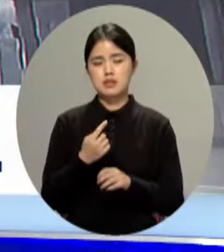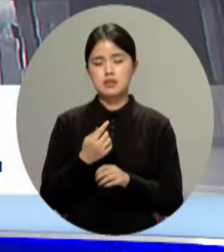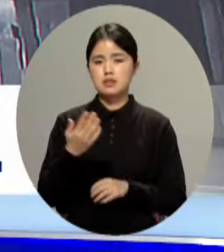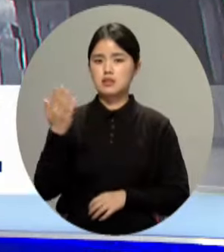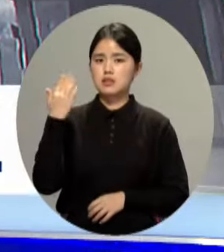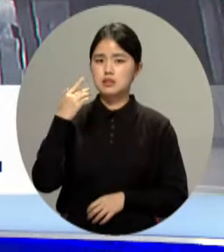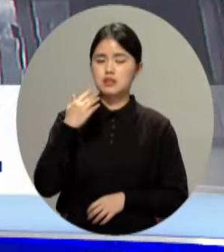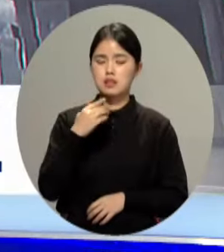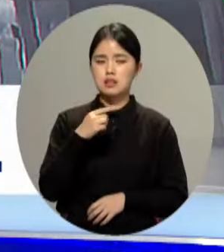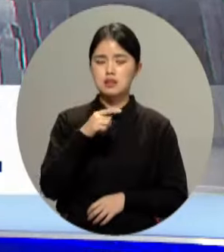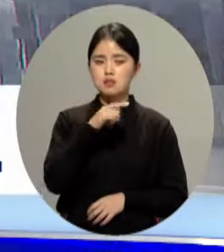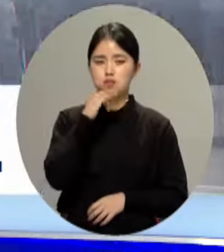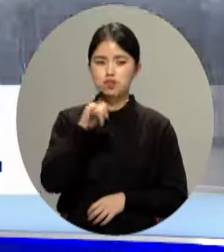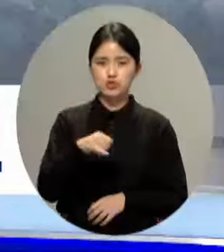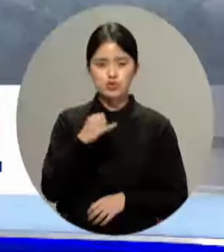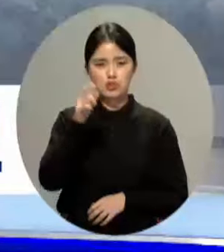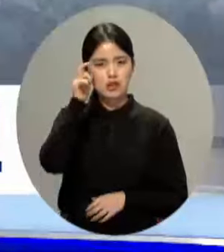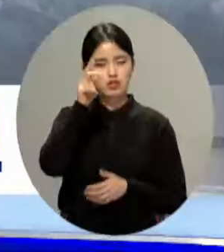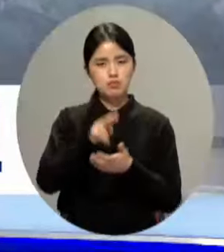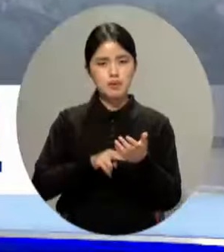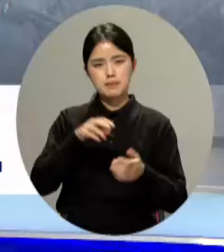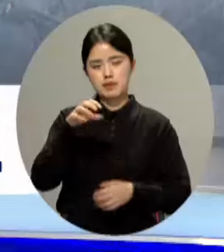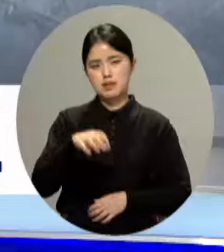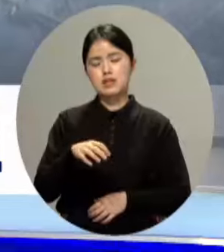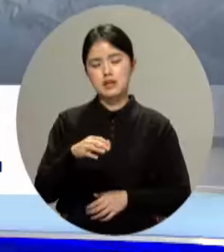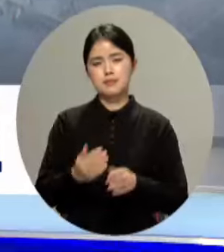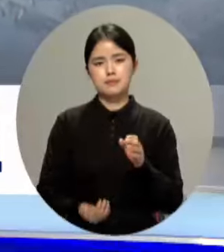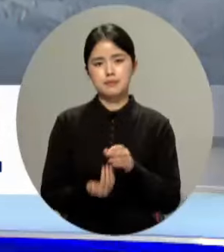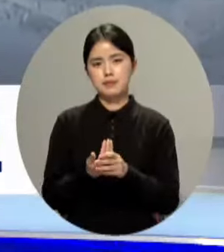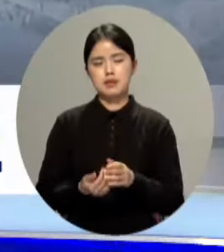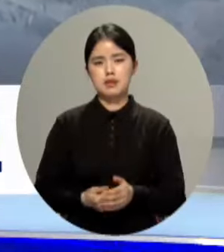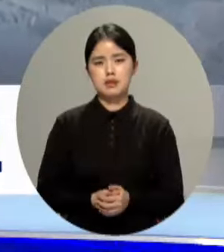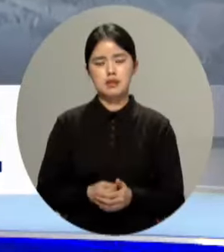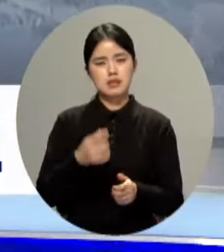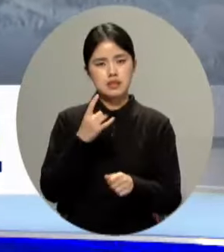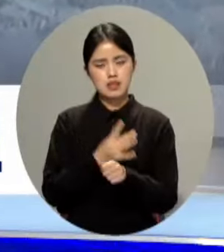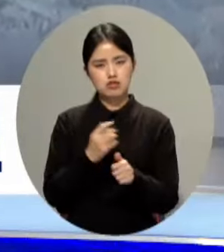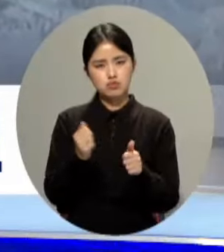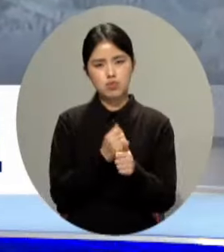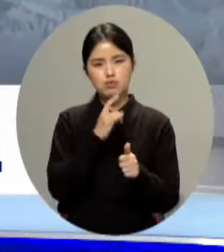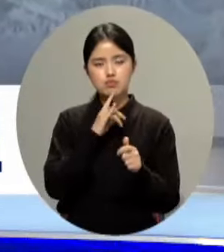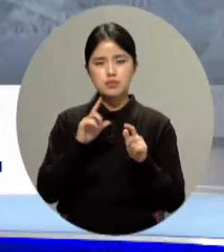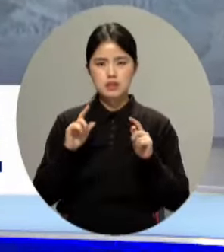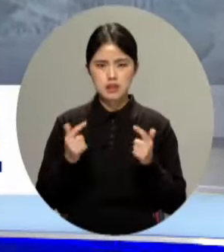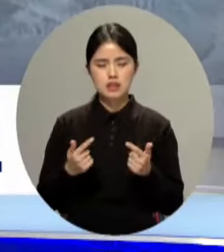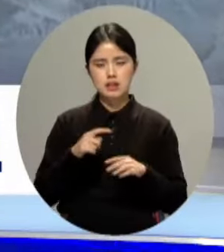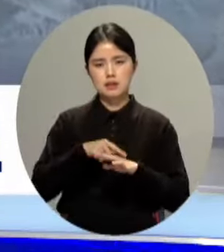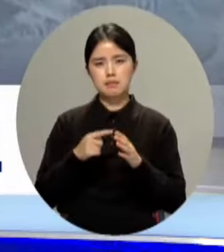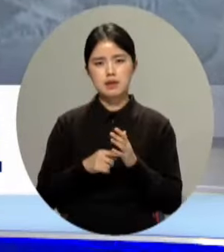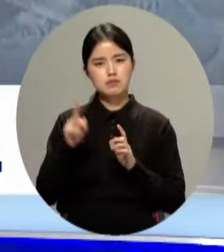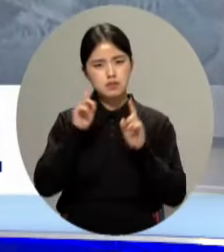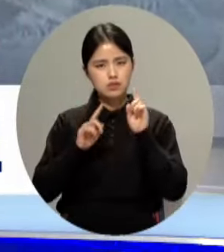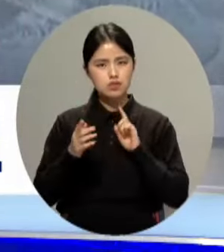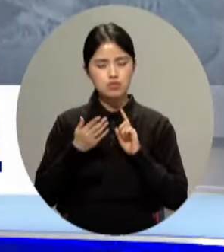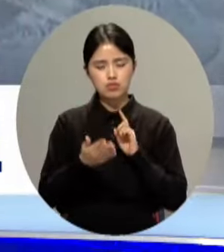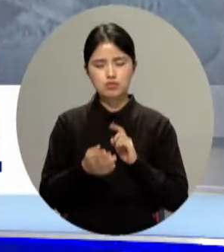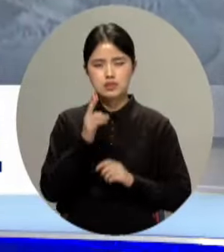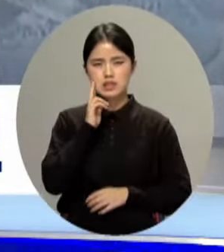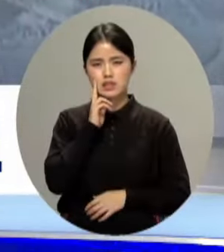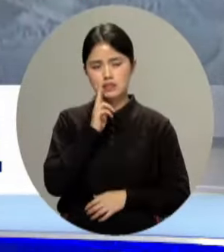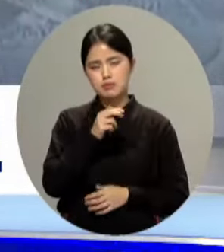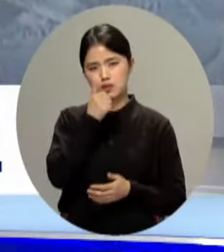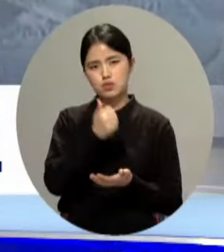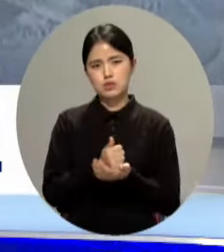순창 이한 축협 한우 판매장에서 벌어진 사건이었습니다 단순 폭행을 넘어 모멸감을 주는 심각한 범행이라는게